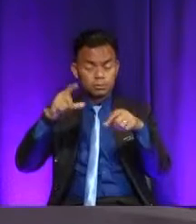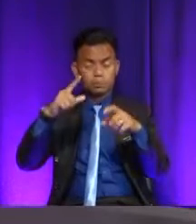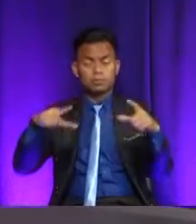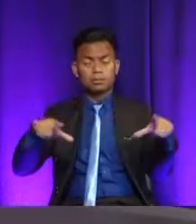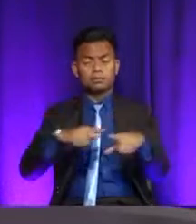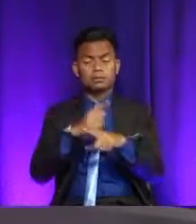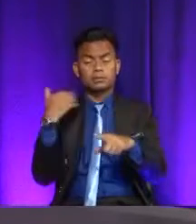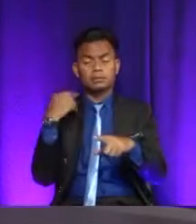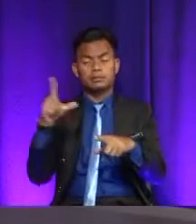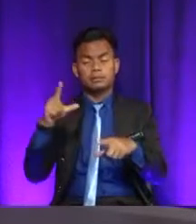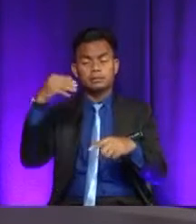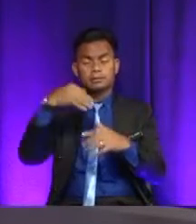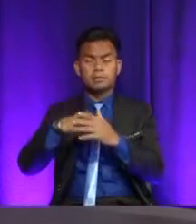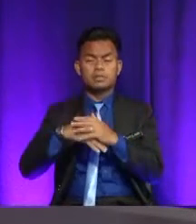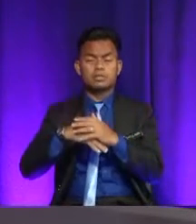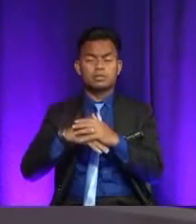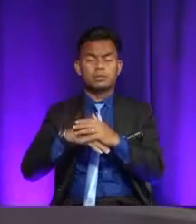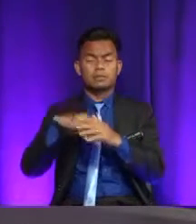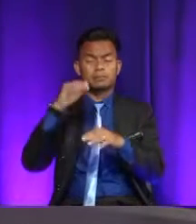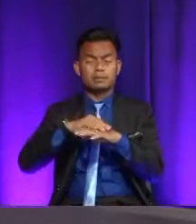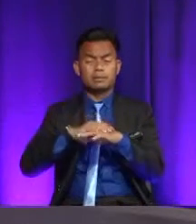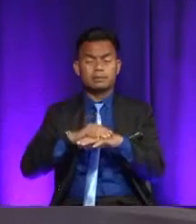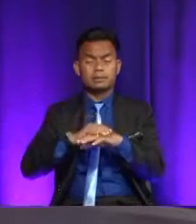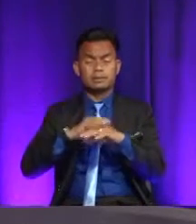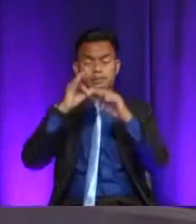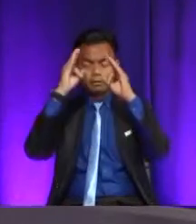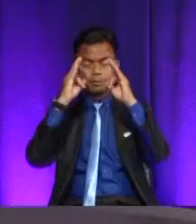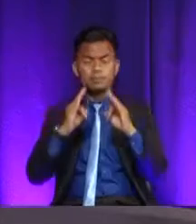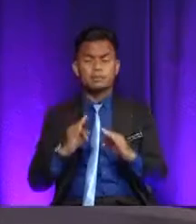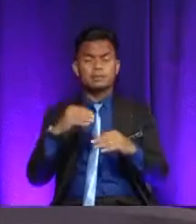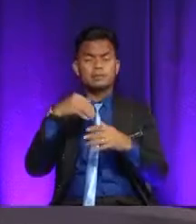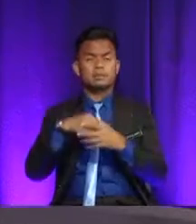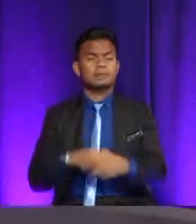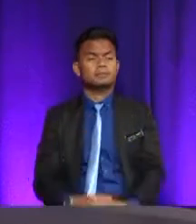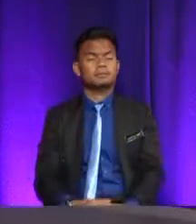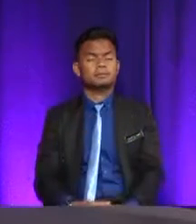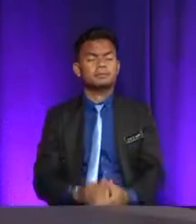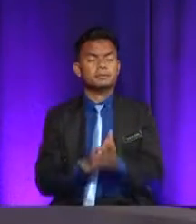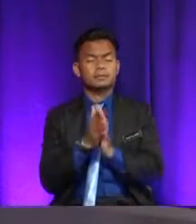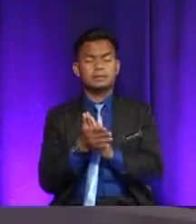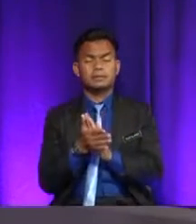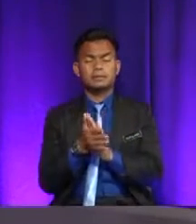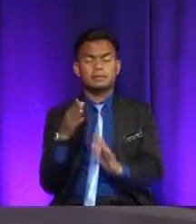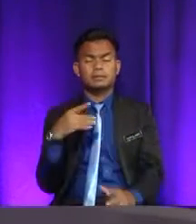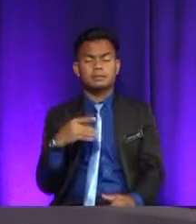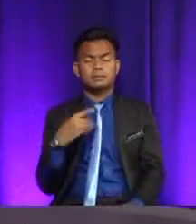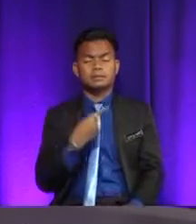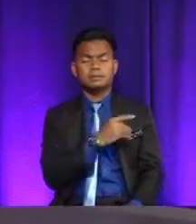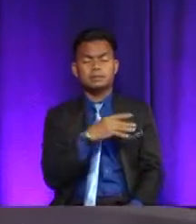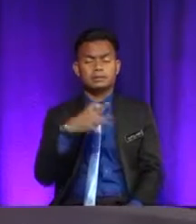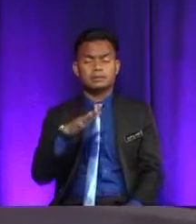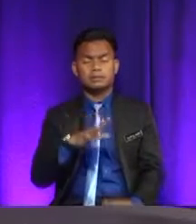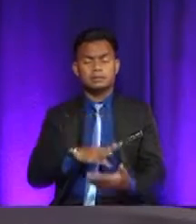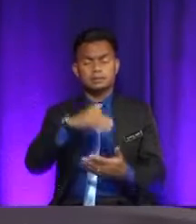masukkan information dalam formulir tadi dalam persamaan tadi dapatlah yang ini ya kita cari ini